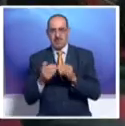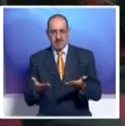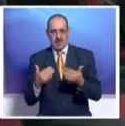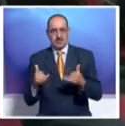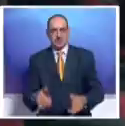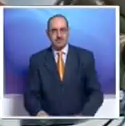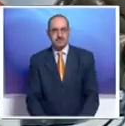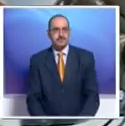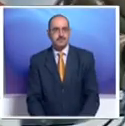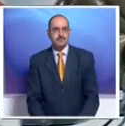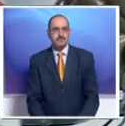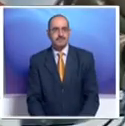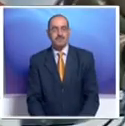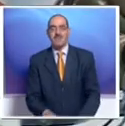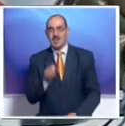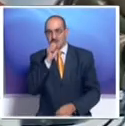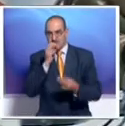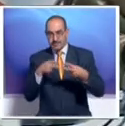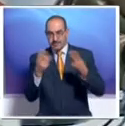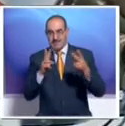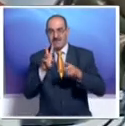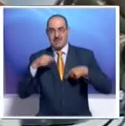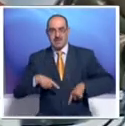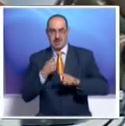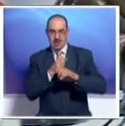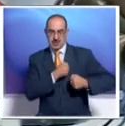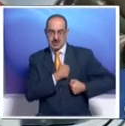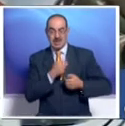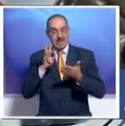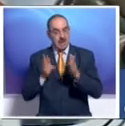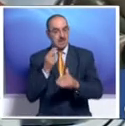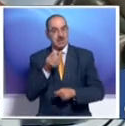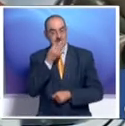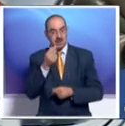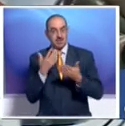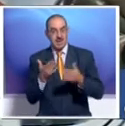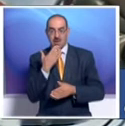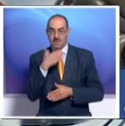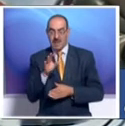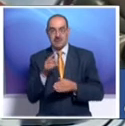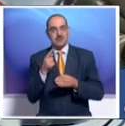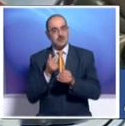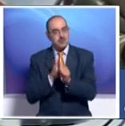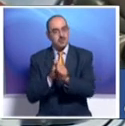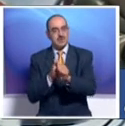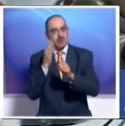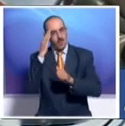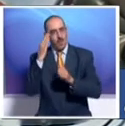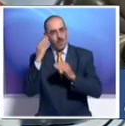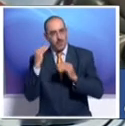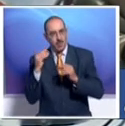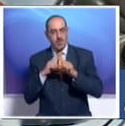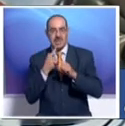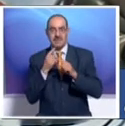الآجال. إنني أؤكد مرة أخرى على ضرورة انتهاج أسلوب الحكمة والصبر، لأن